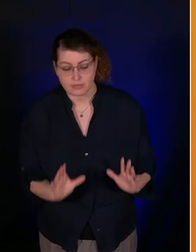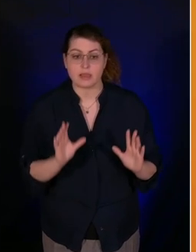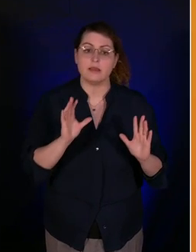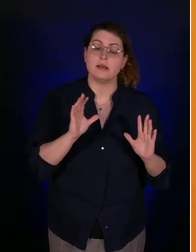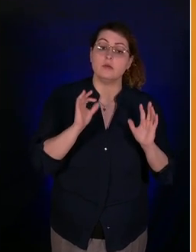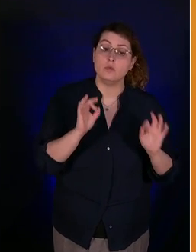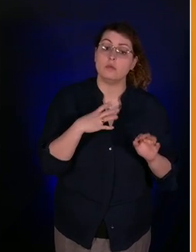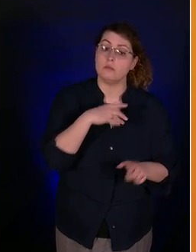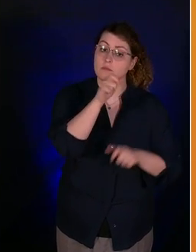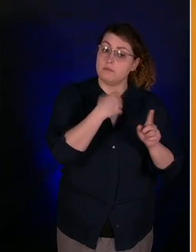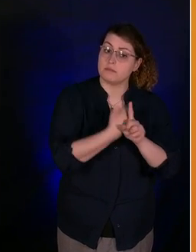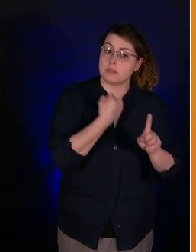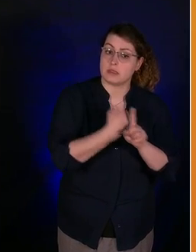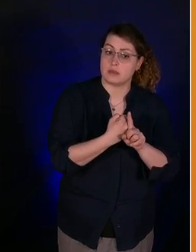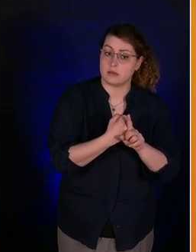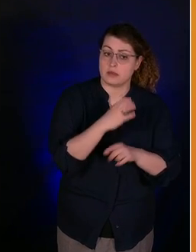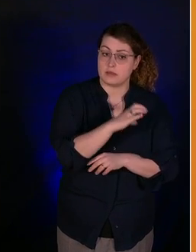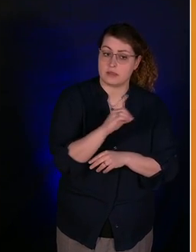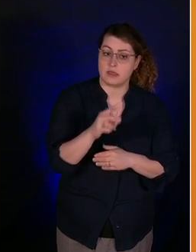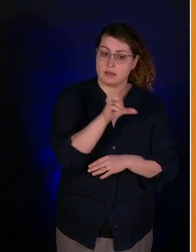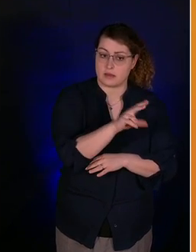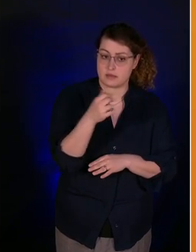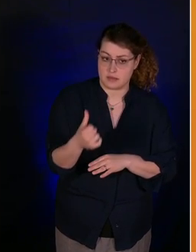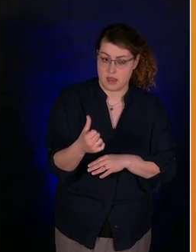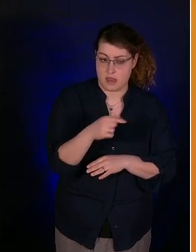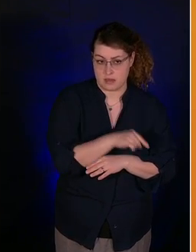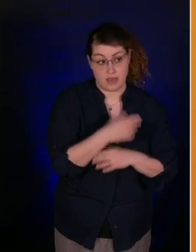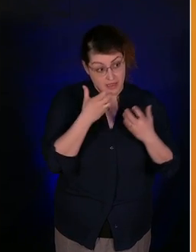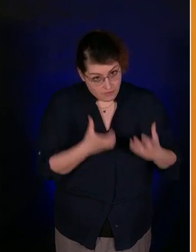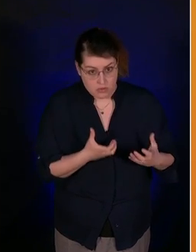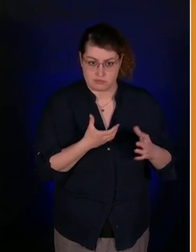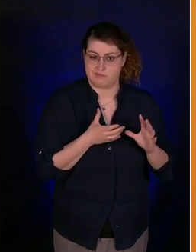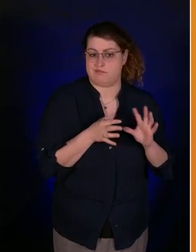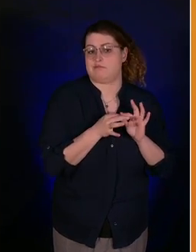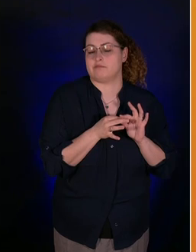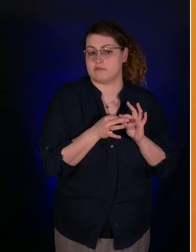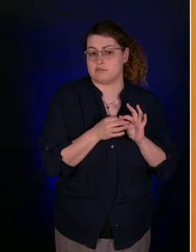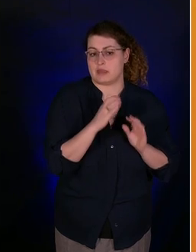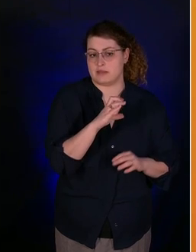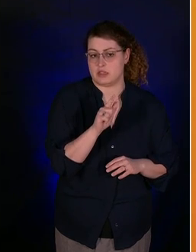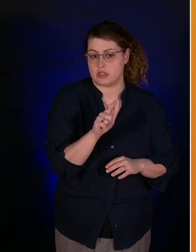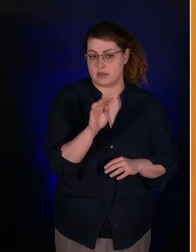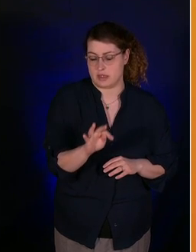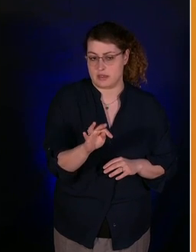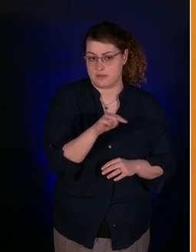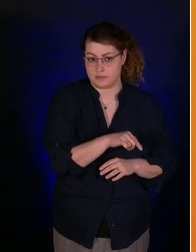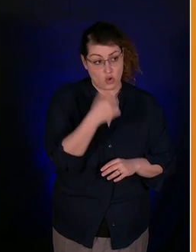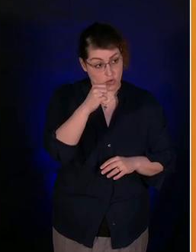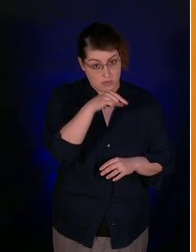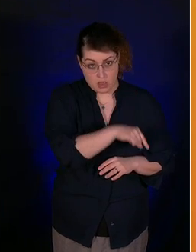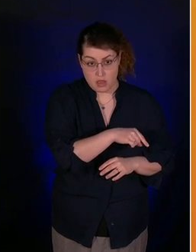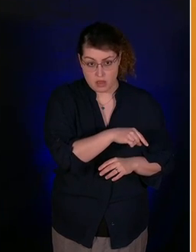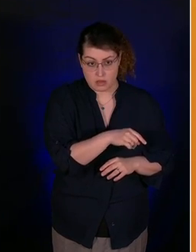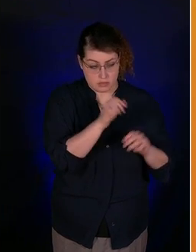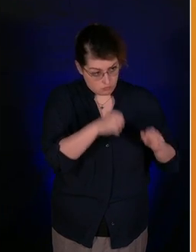militants CGT du CD31 sont viscéralement attachés à la CGT qui pour eux est la seule à pouvoir défendre les intérêts